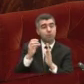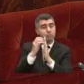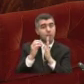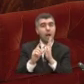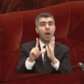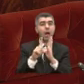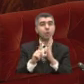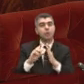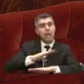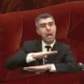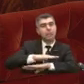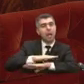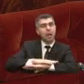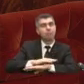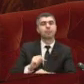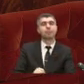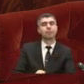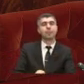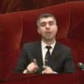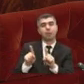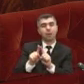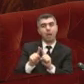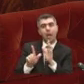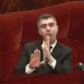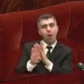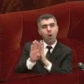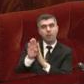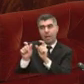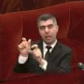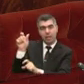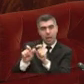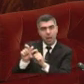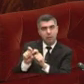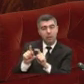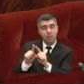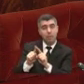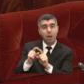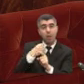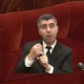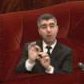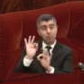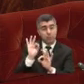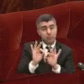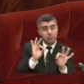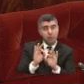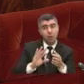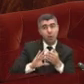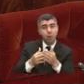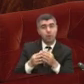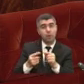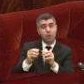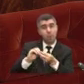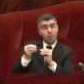القانون والضرورية، أولاً لاحترام حقوق الآخرين، ثانياً لحماية الأمن القومي أو النظام العام والصحة